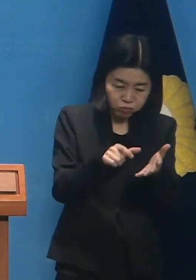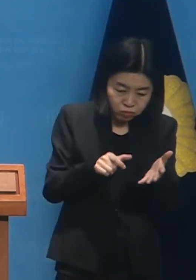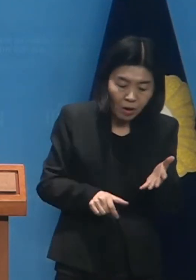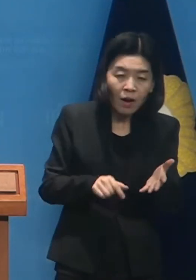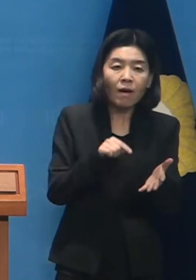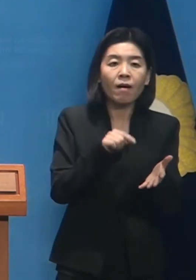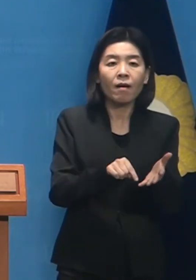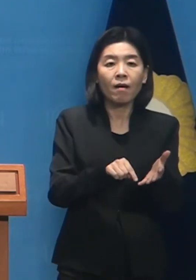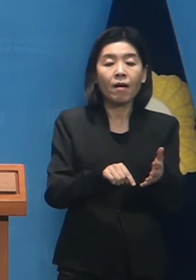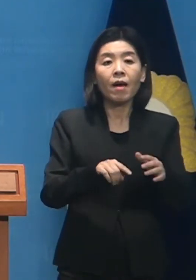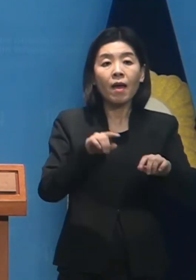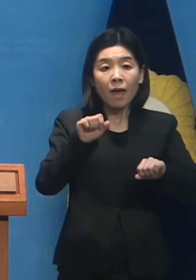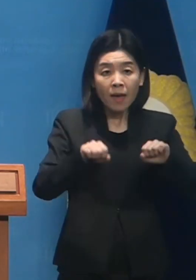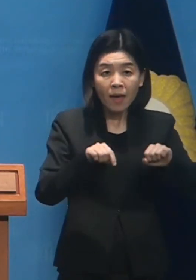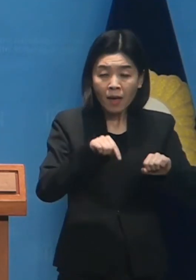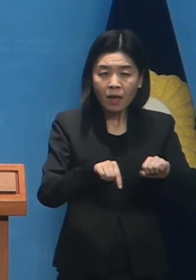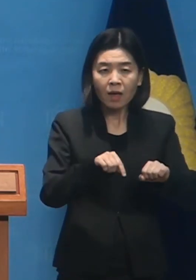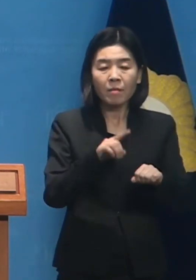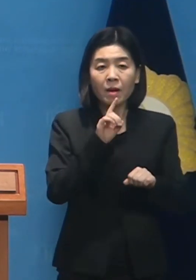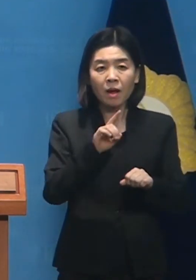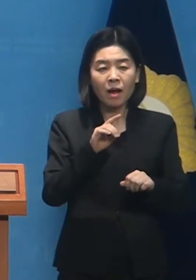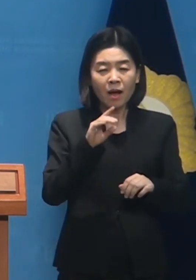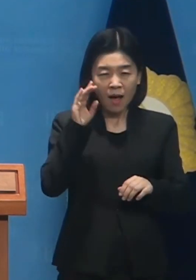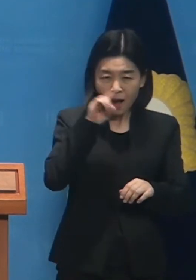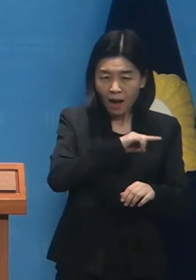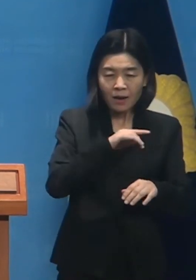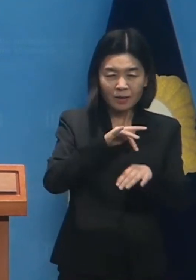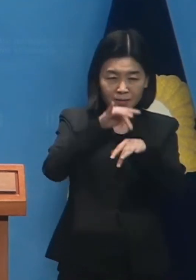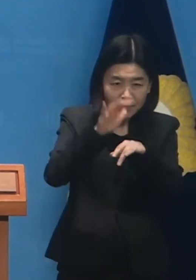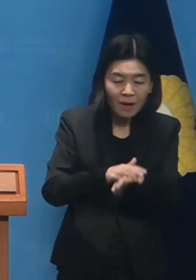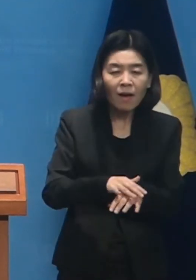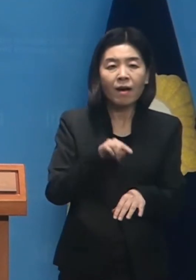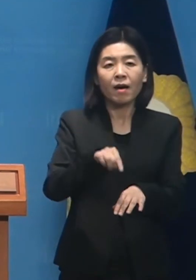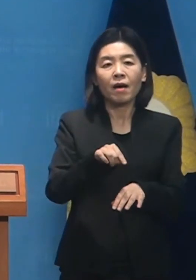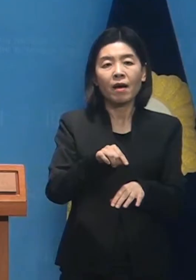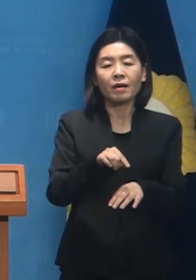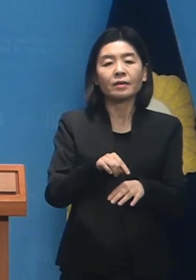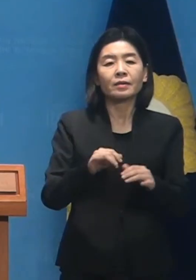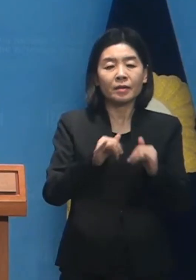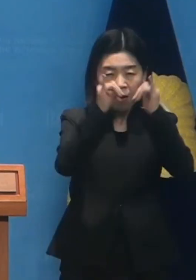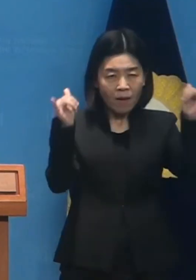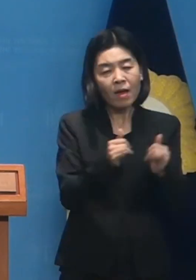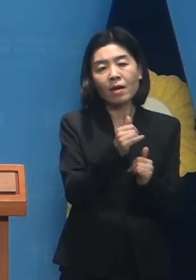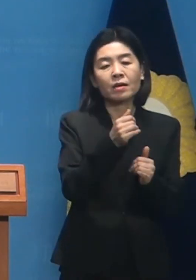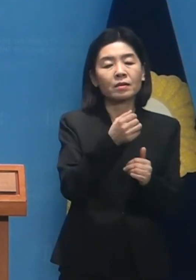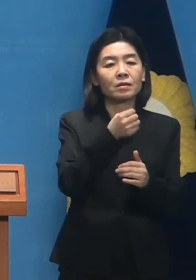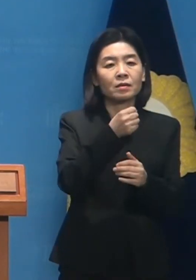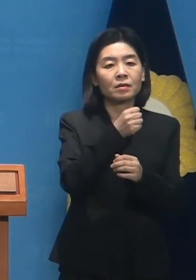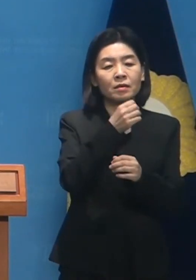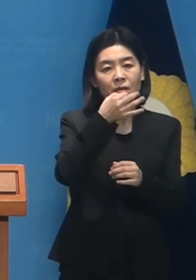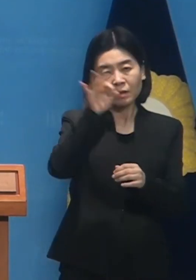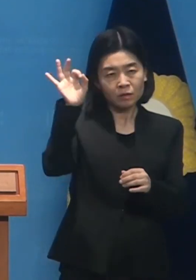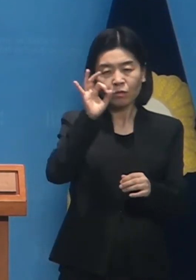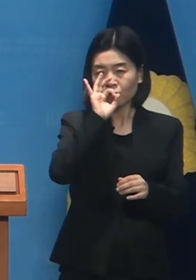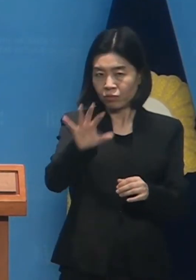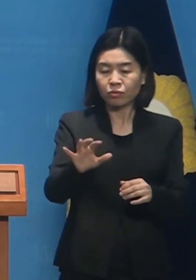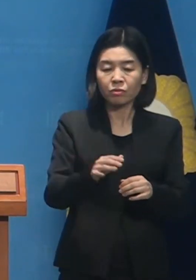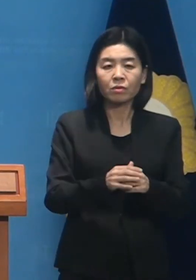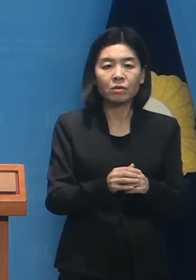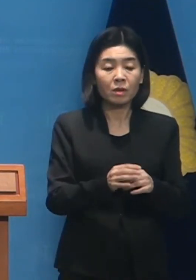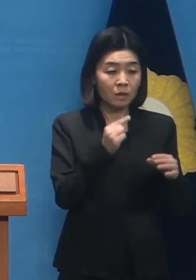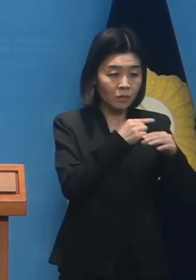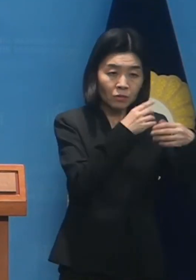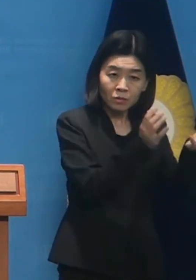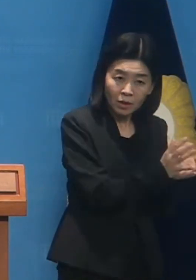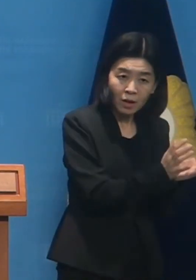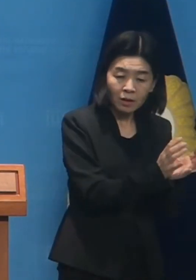행위는 상습적이고 악의적이며 사회적으로 용납될 수 없는 수준입니다. 그런데 민주당은 지금 이